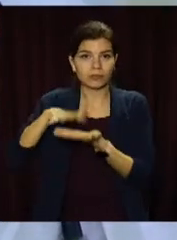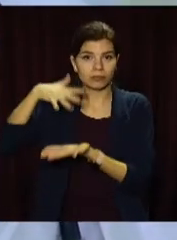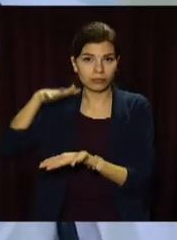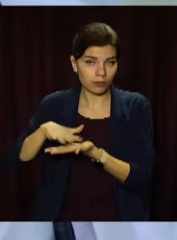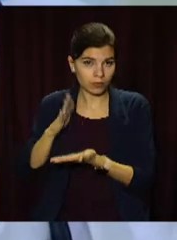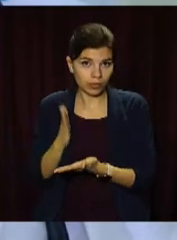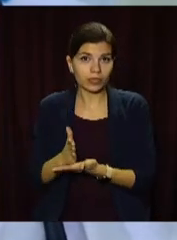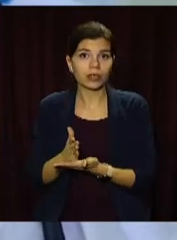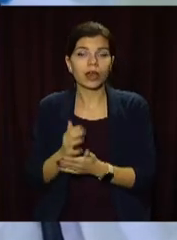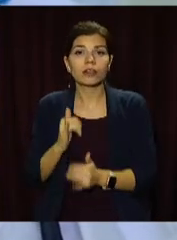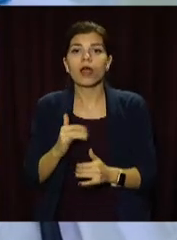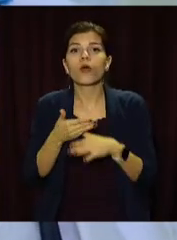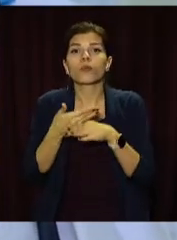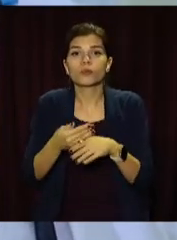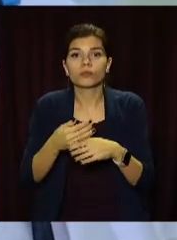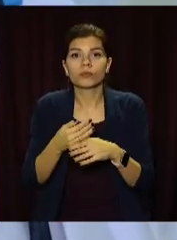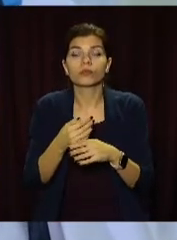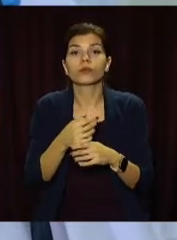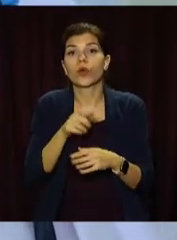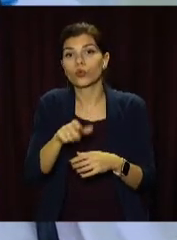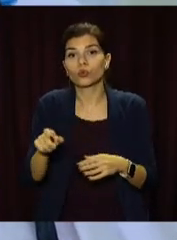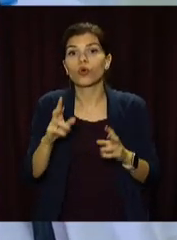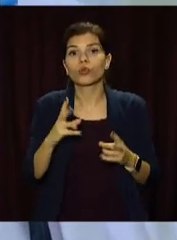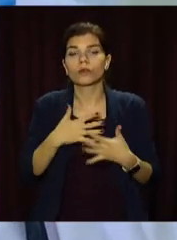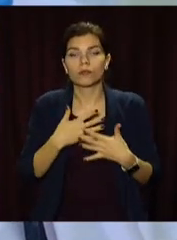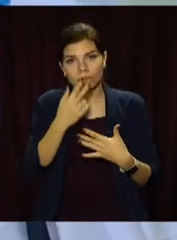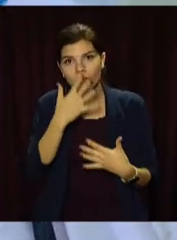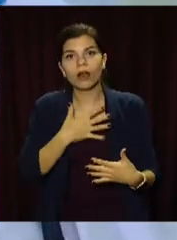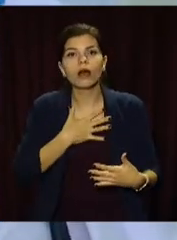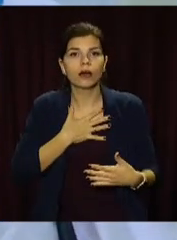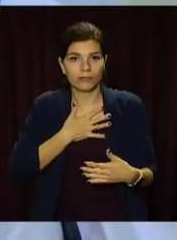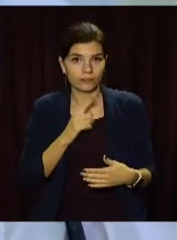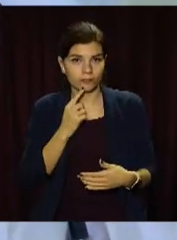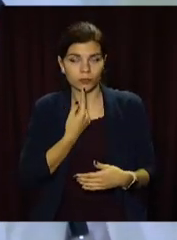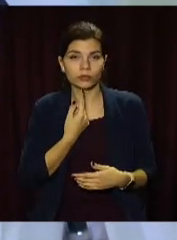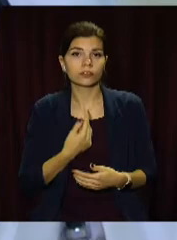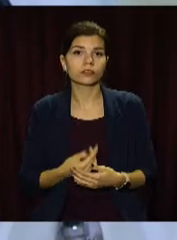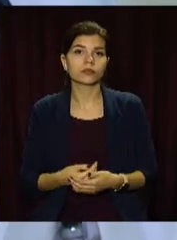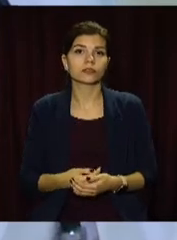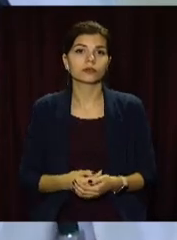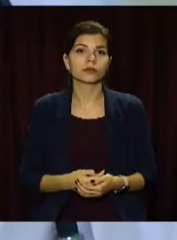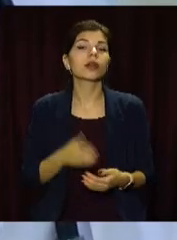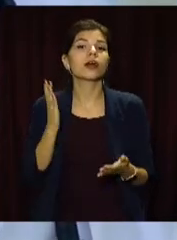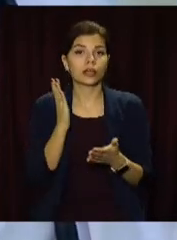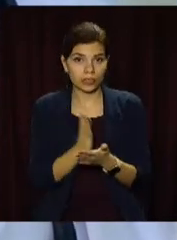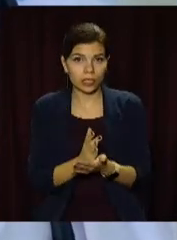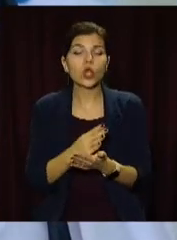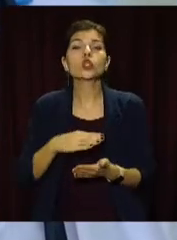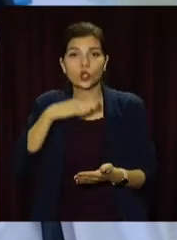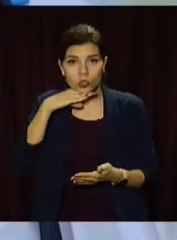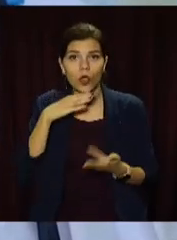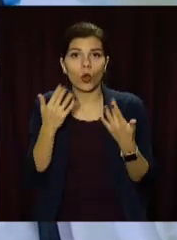для оказання допомоги больним з явленнями вираженої дихальної недостатності. Є достатньо